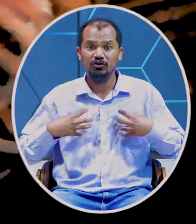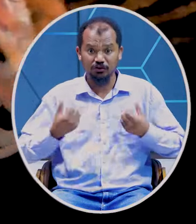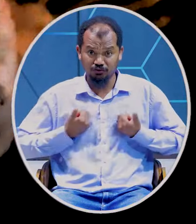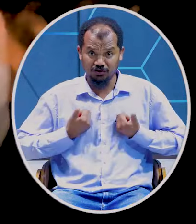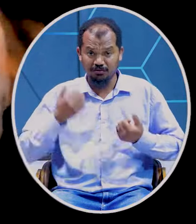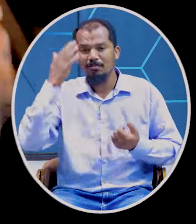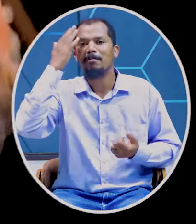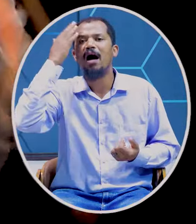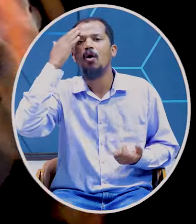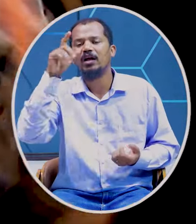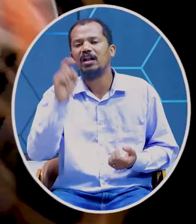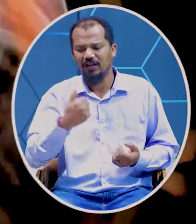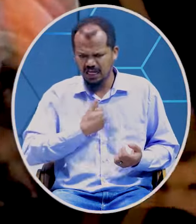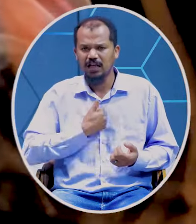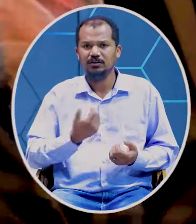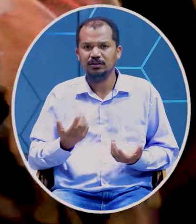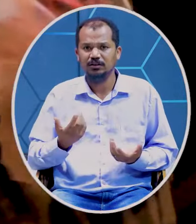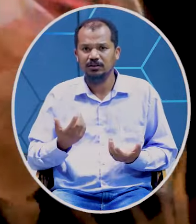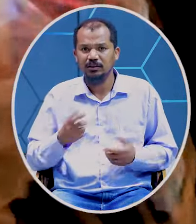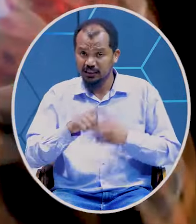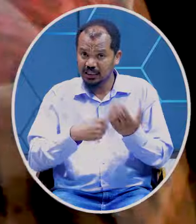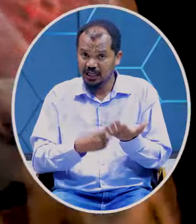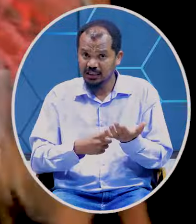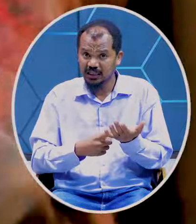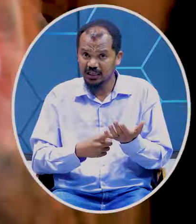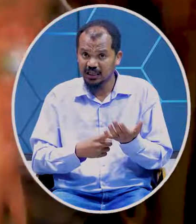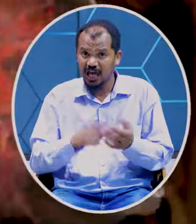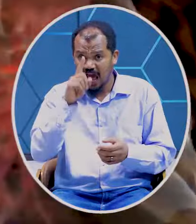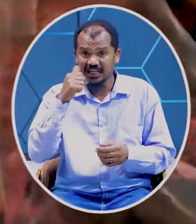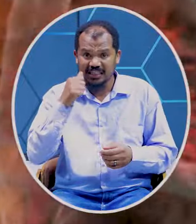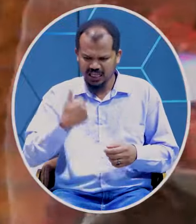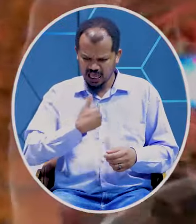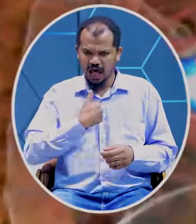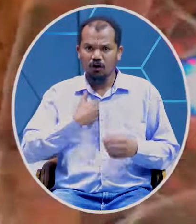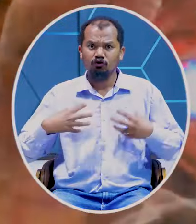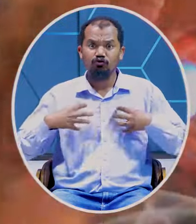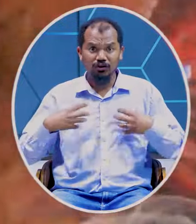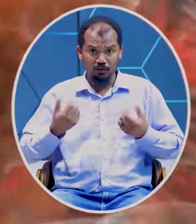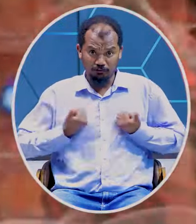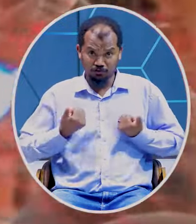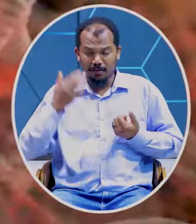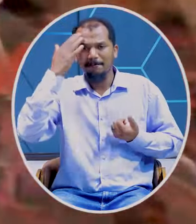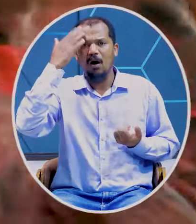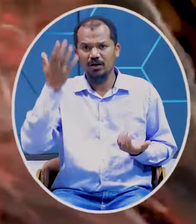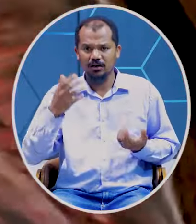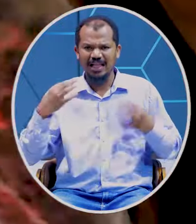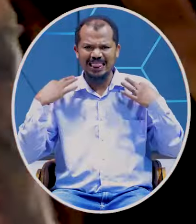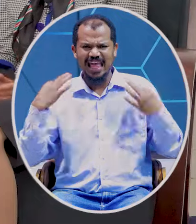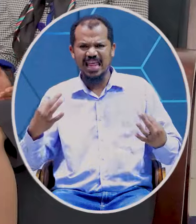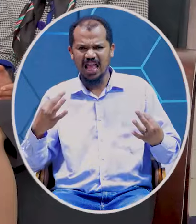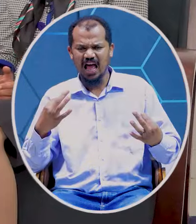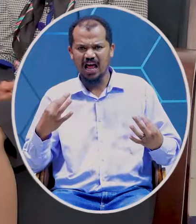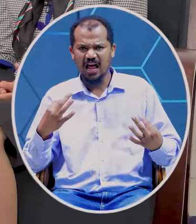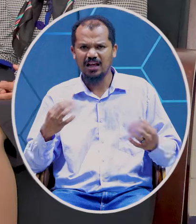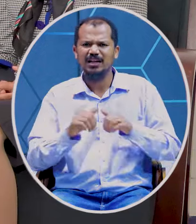ወይም ብረስት ሰልፍ አዌርነስ ይባላል። ስለዚህ አንዲት ሴት የራሷን ጡት ማወቅ ጤናኛውን ጡት